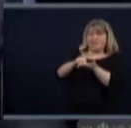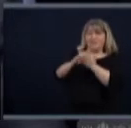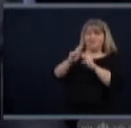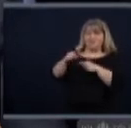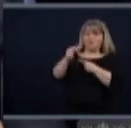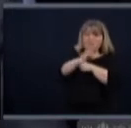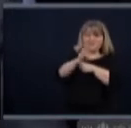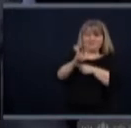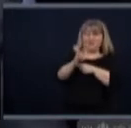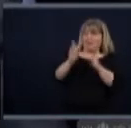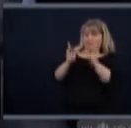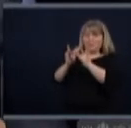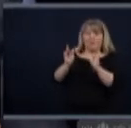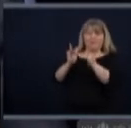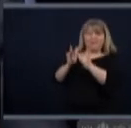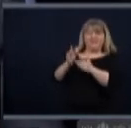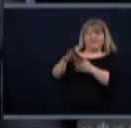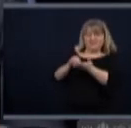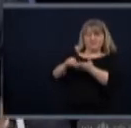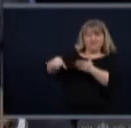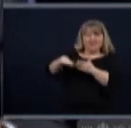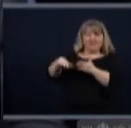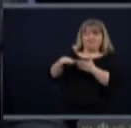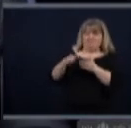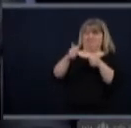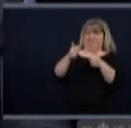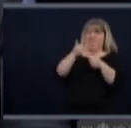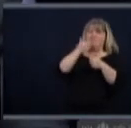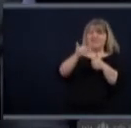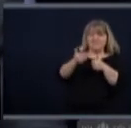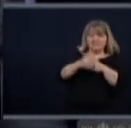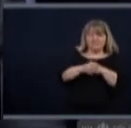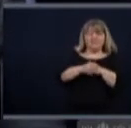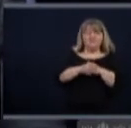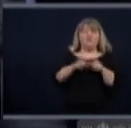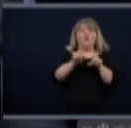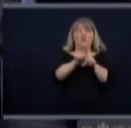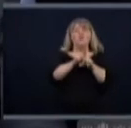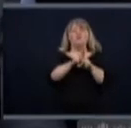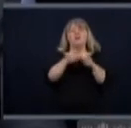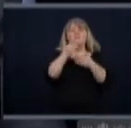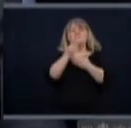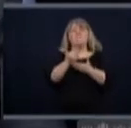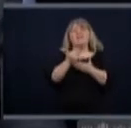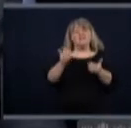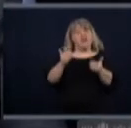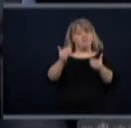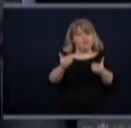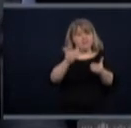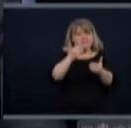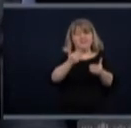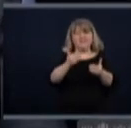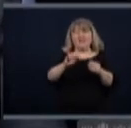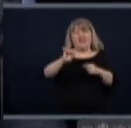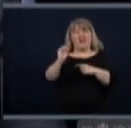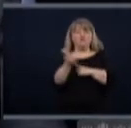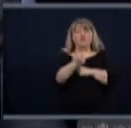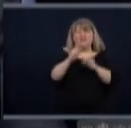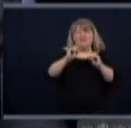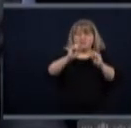semaines. Merci. Et un merci à l'avance à toutes les éducatrices, tous les